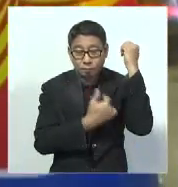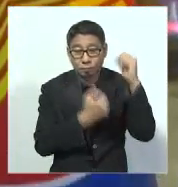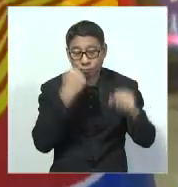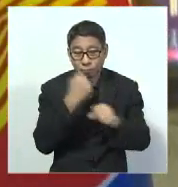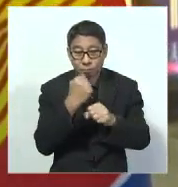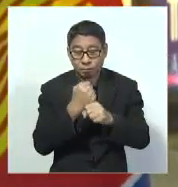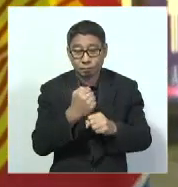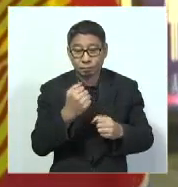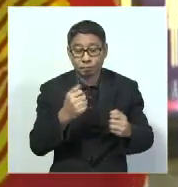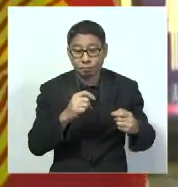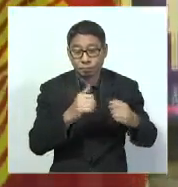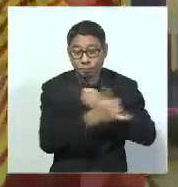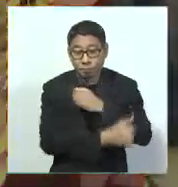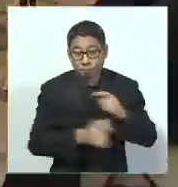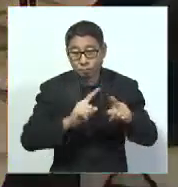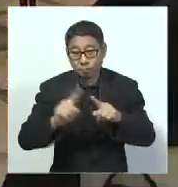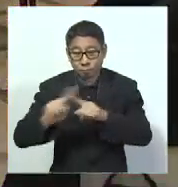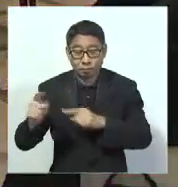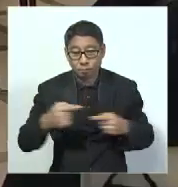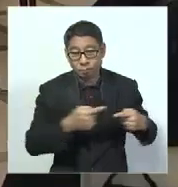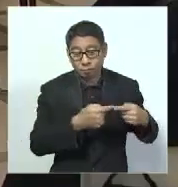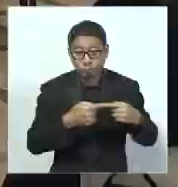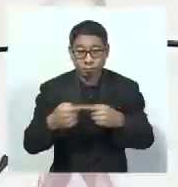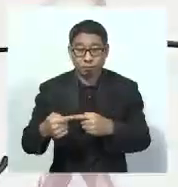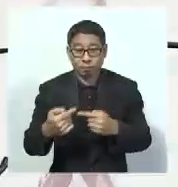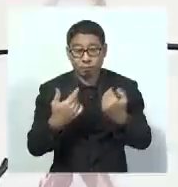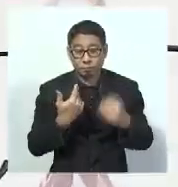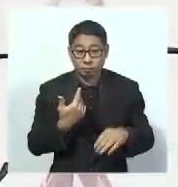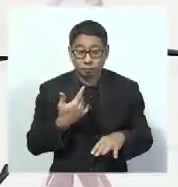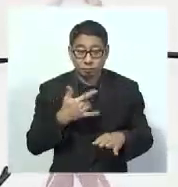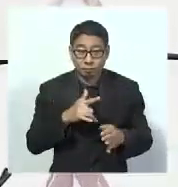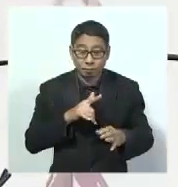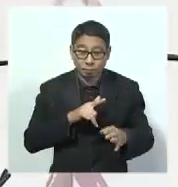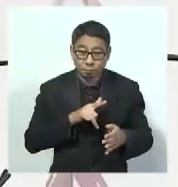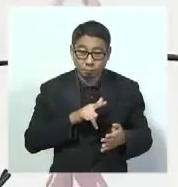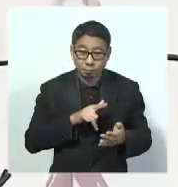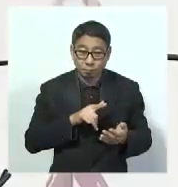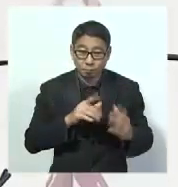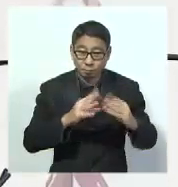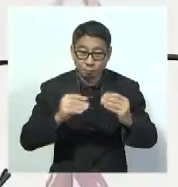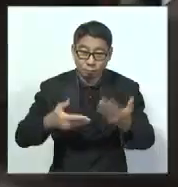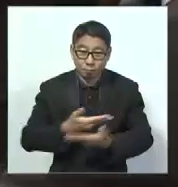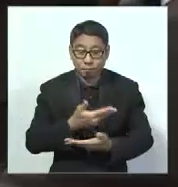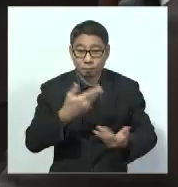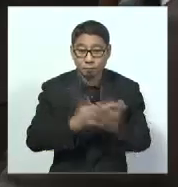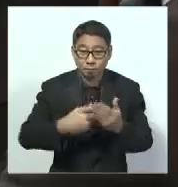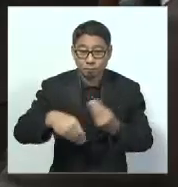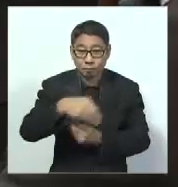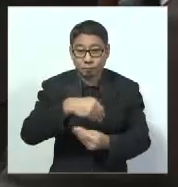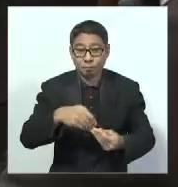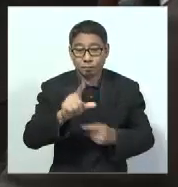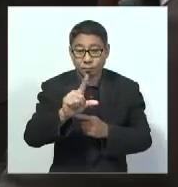จะมีภารกิจในต่างประเทศต่อเนื่องเลยนะฮะเพราะท่านจะเดินทางไปร่วมประชุมผู้นำเขตเศรษฐกิจเอเปคครั้ง